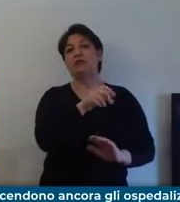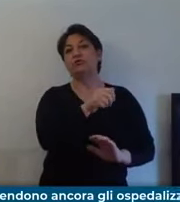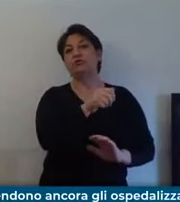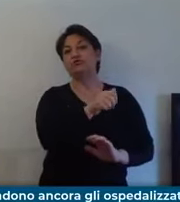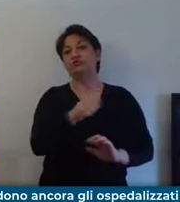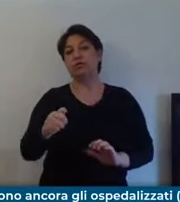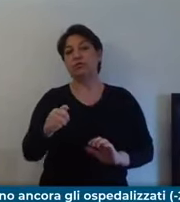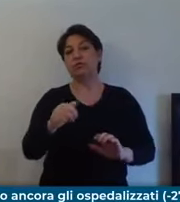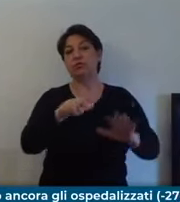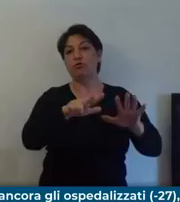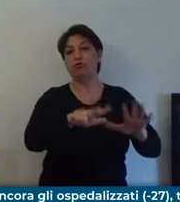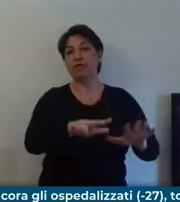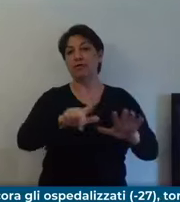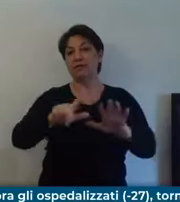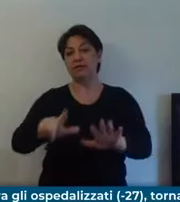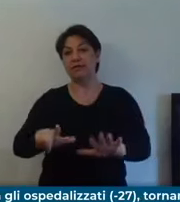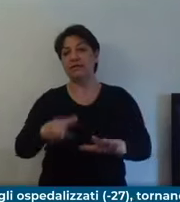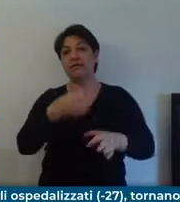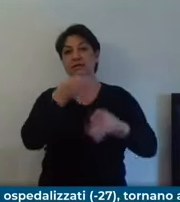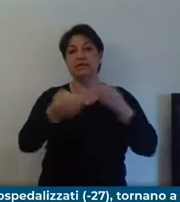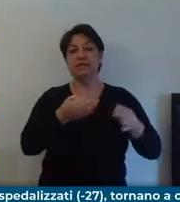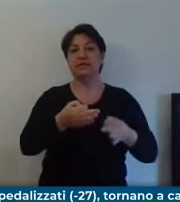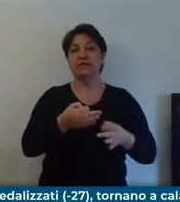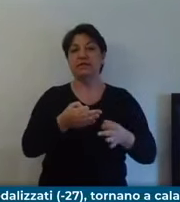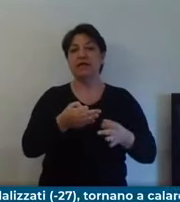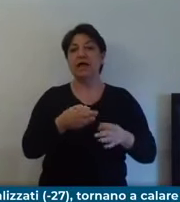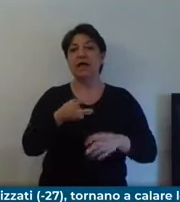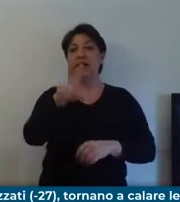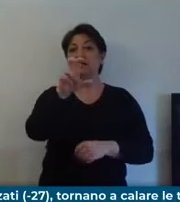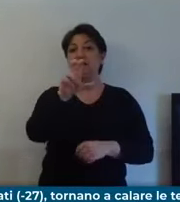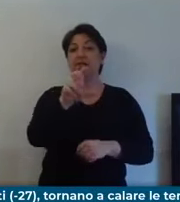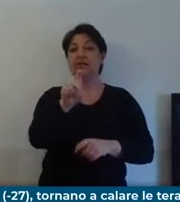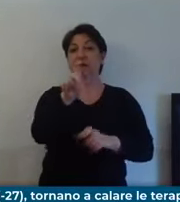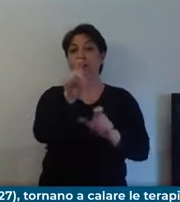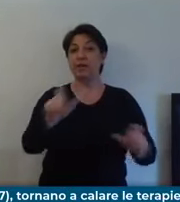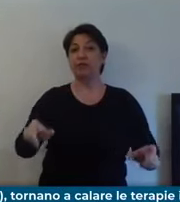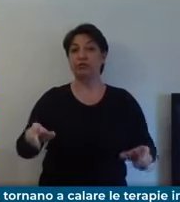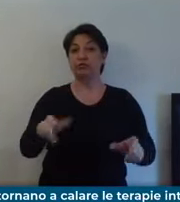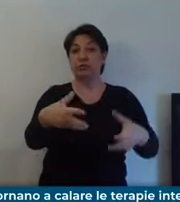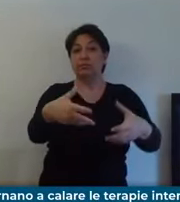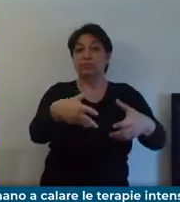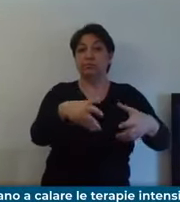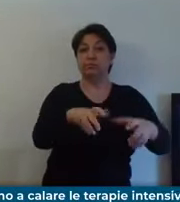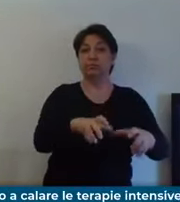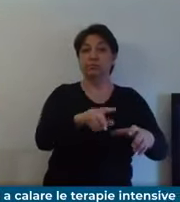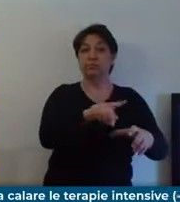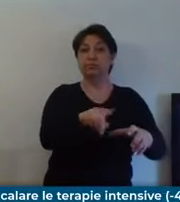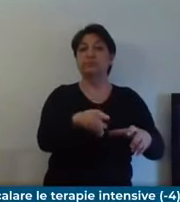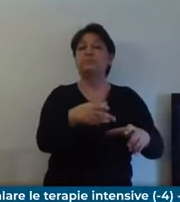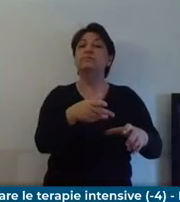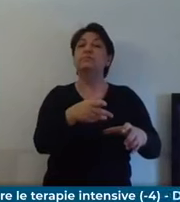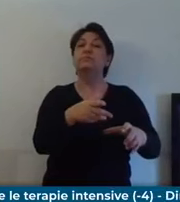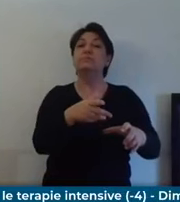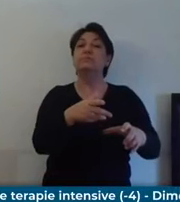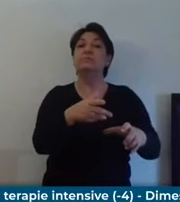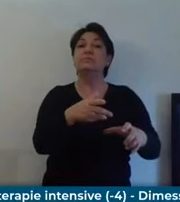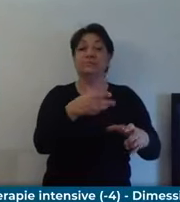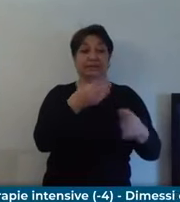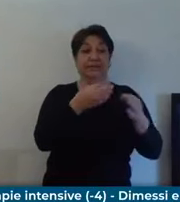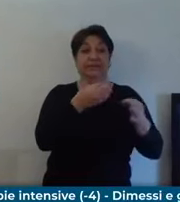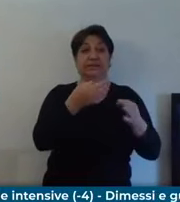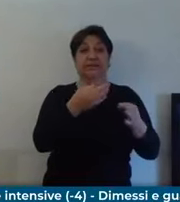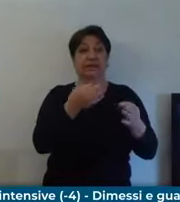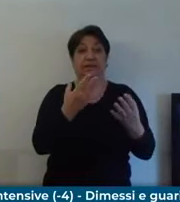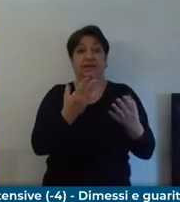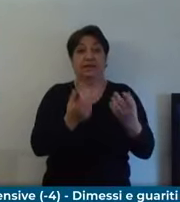meno 30 unità, quindi sono 30 in meno le persone che stanno trascorrendo i sintomi del Covid